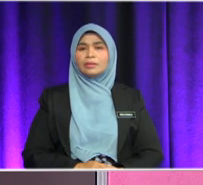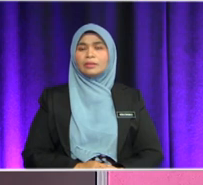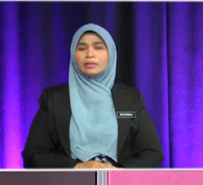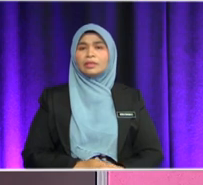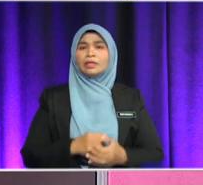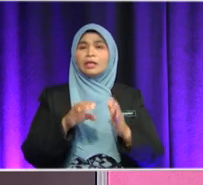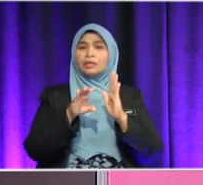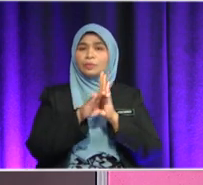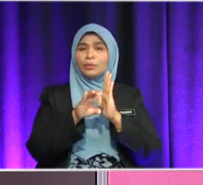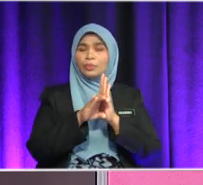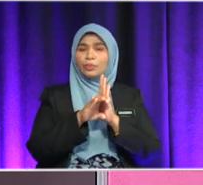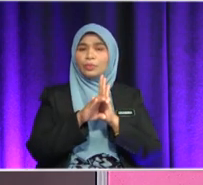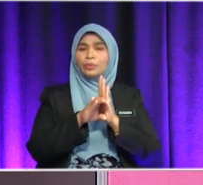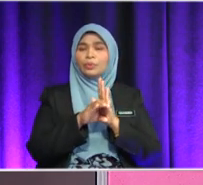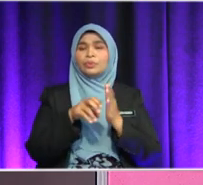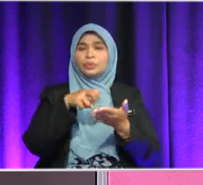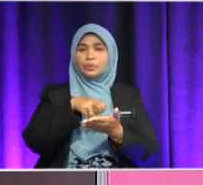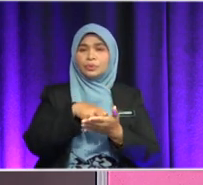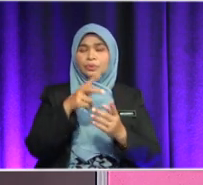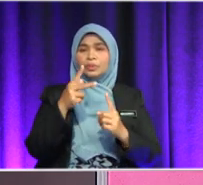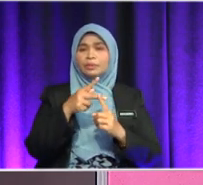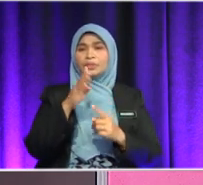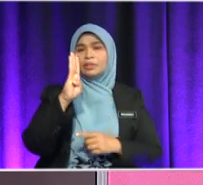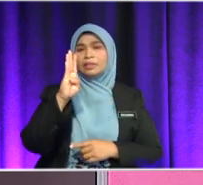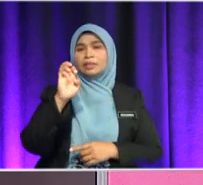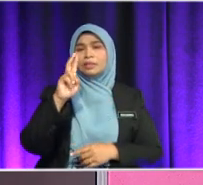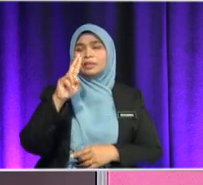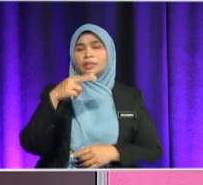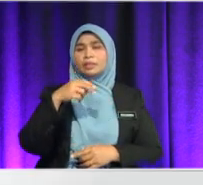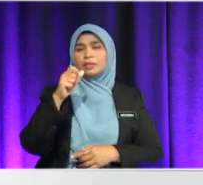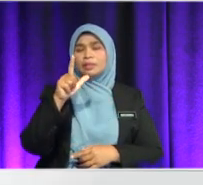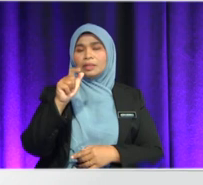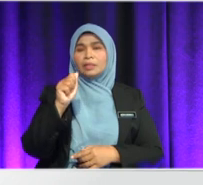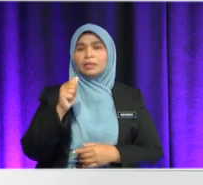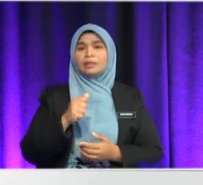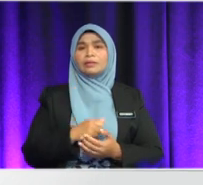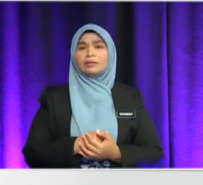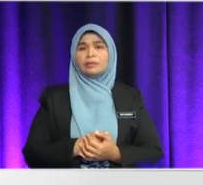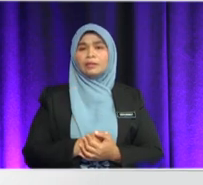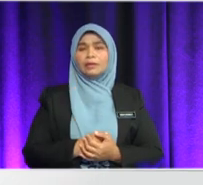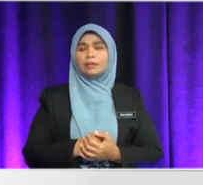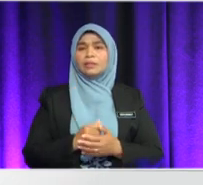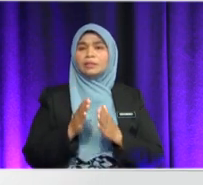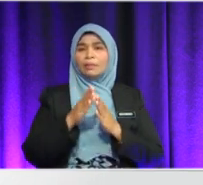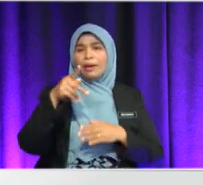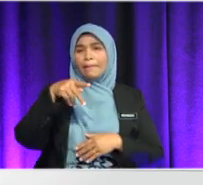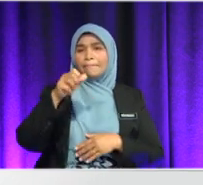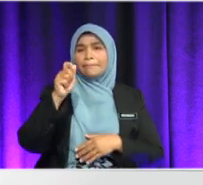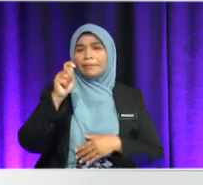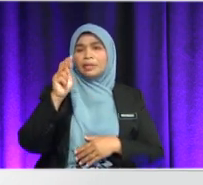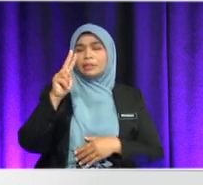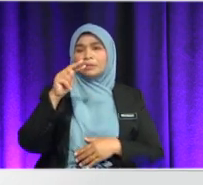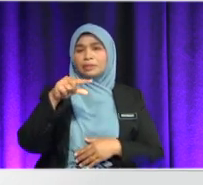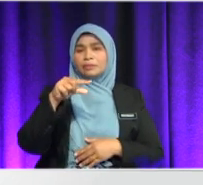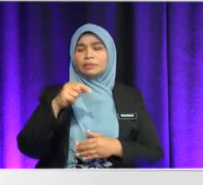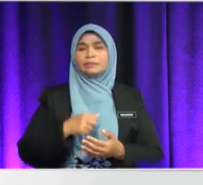tadi sujud kepada berhala menyembah berhala menyembah patung dan sebagai itu adalah perbuatan